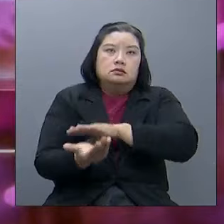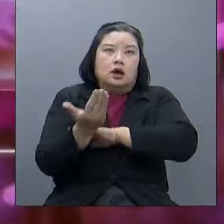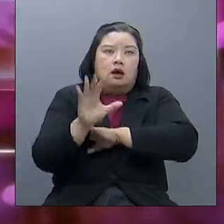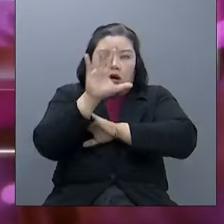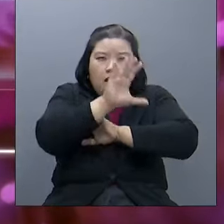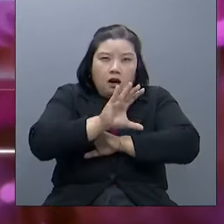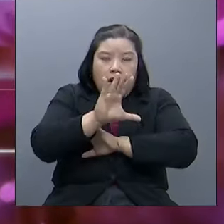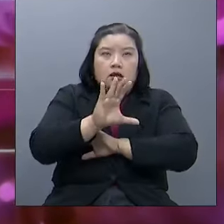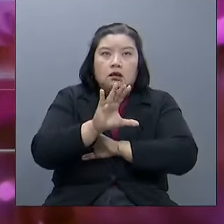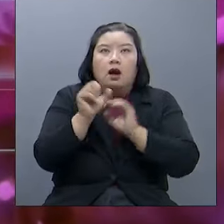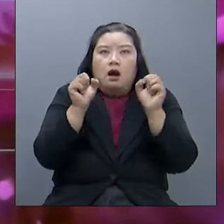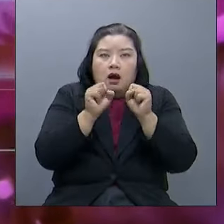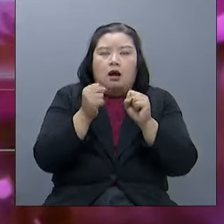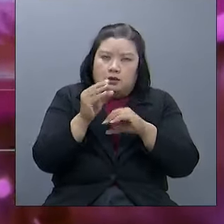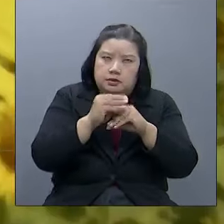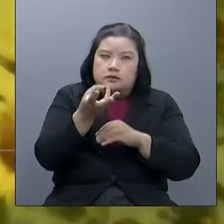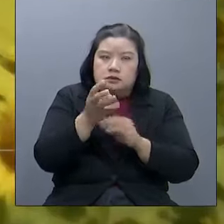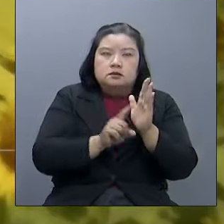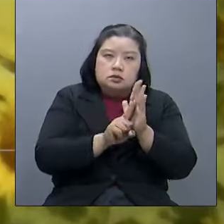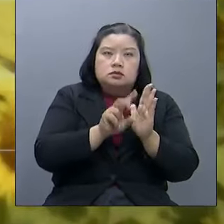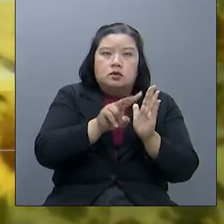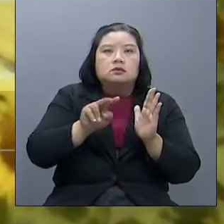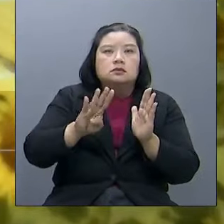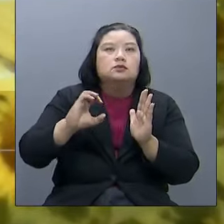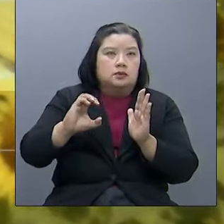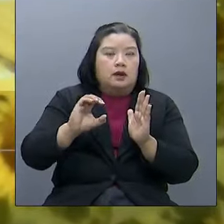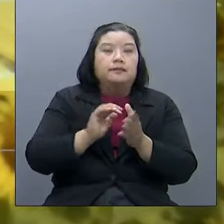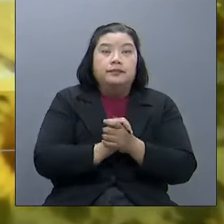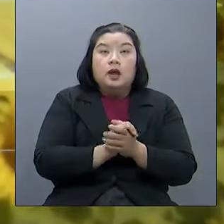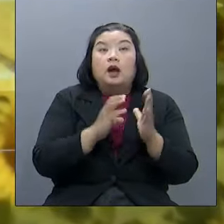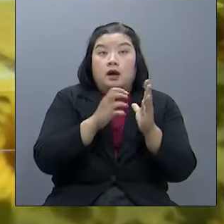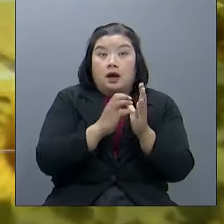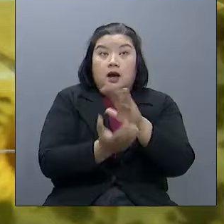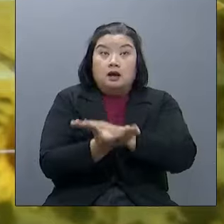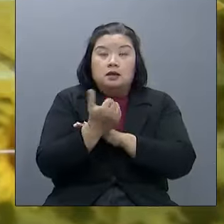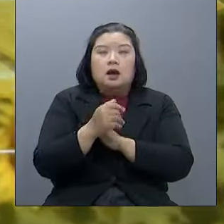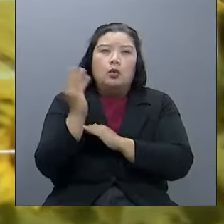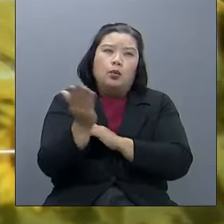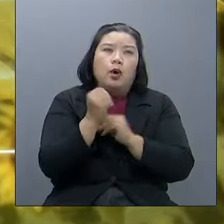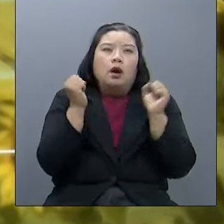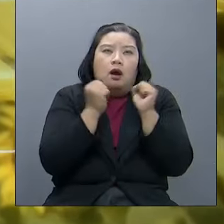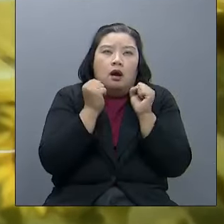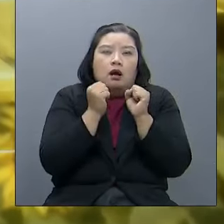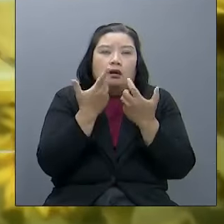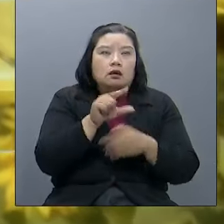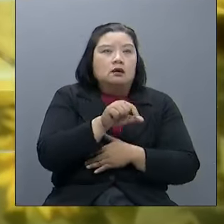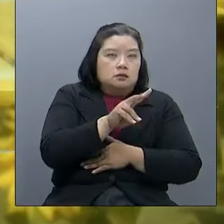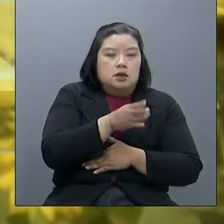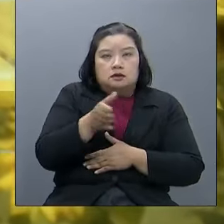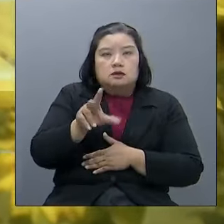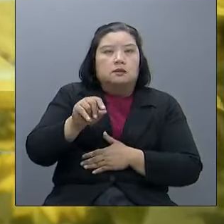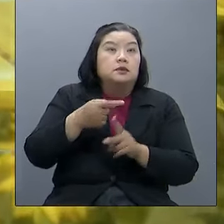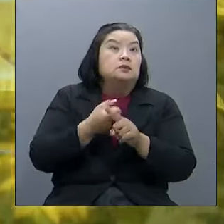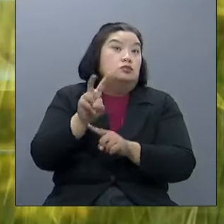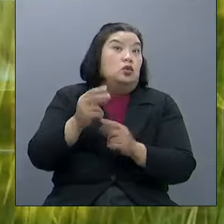อุณหภูมิจะเพิ่มสูงขึ้น 2-4 องศาค่ะภาคกลางอากาศเย็นในตอนเช้ากับมีลมแรงโดยในช่วงวันที่ 27-31 ธันวา